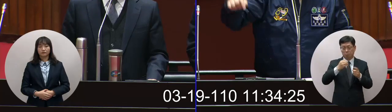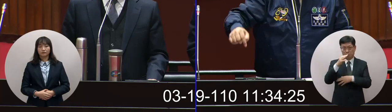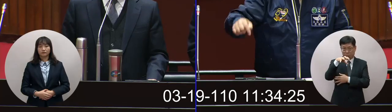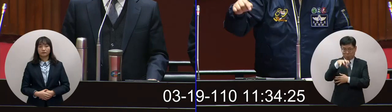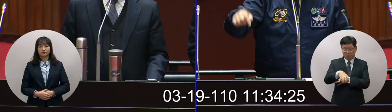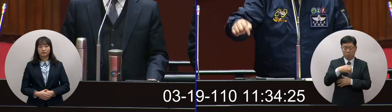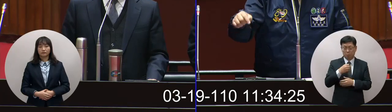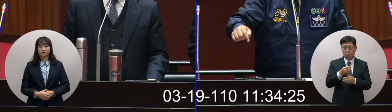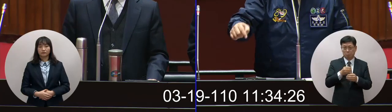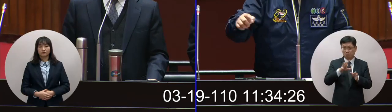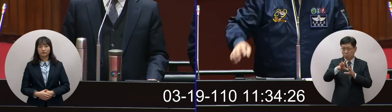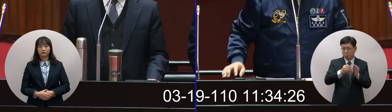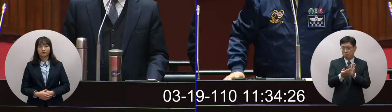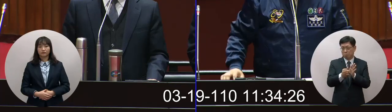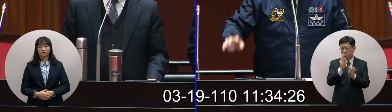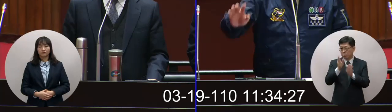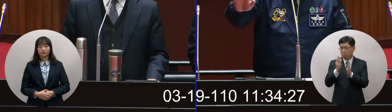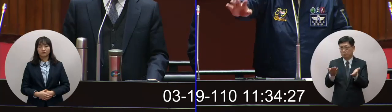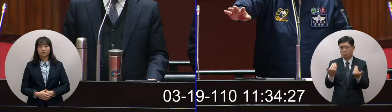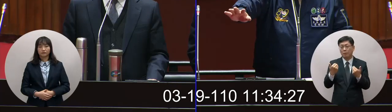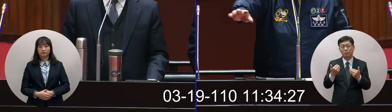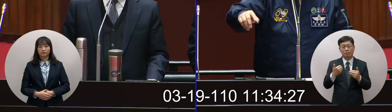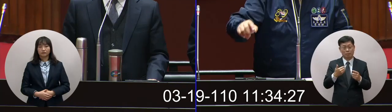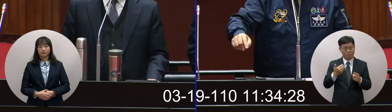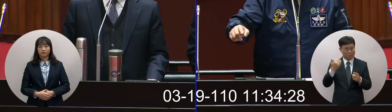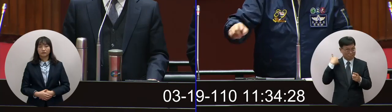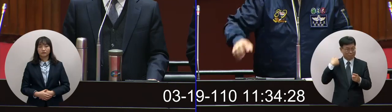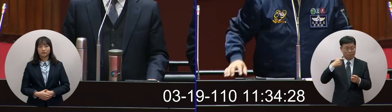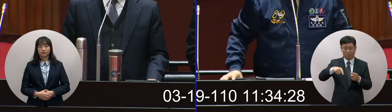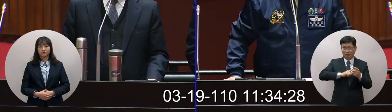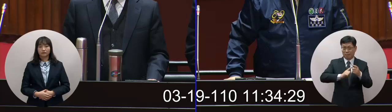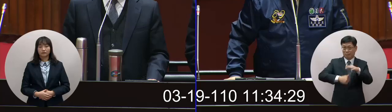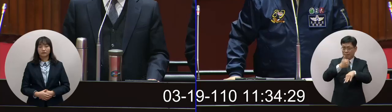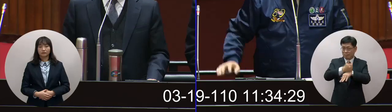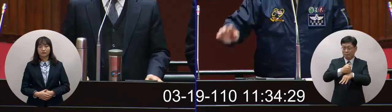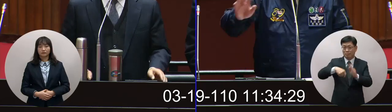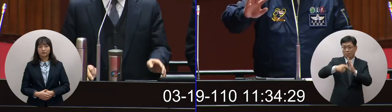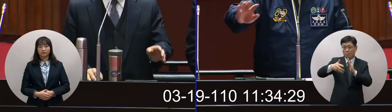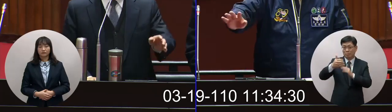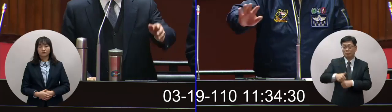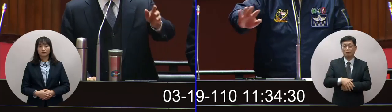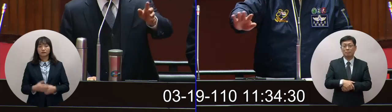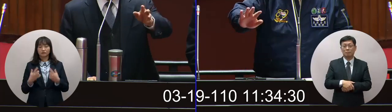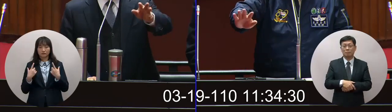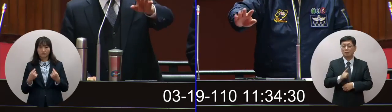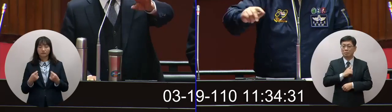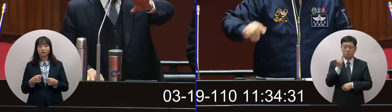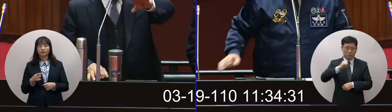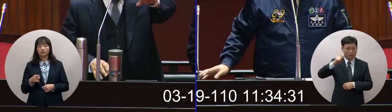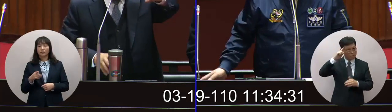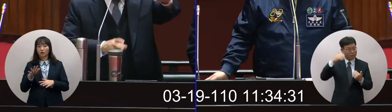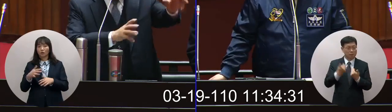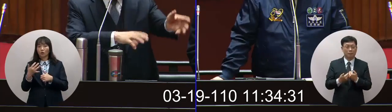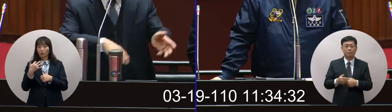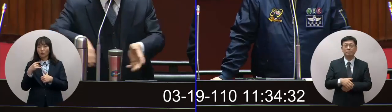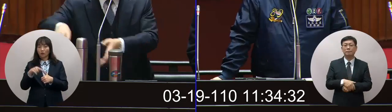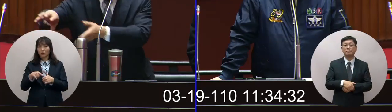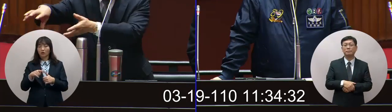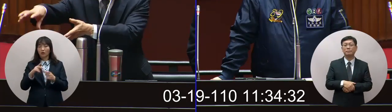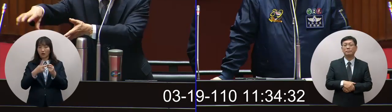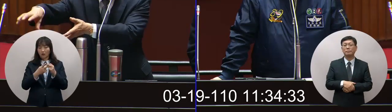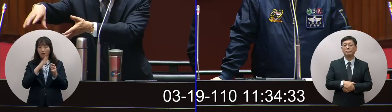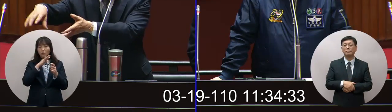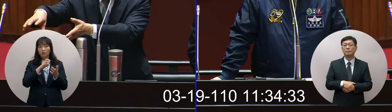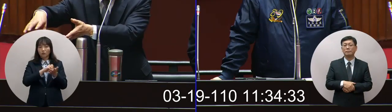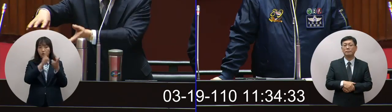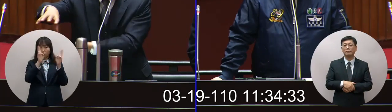门调取相关的资料，而当时作为行政部门的你是不同意的。哦、 你现在是要把这个跟